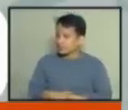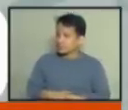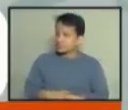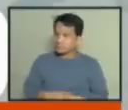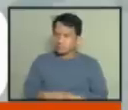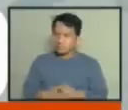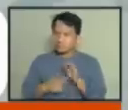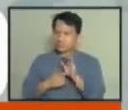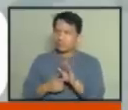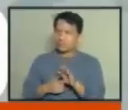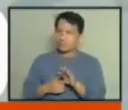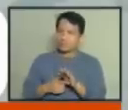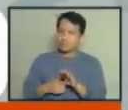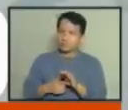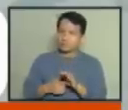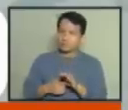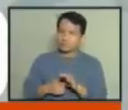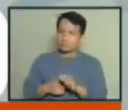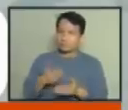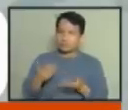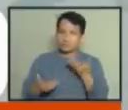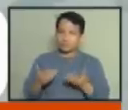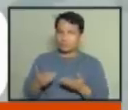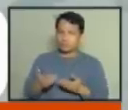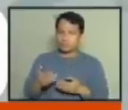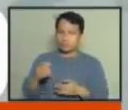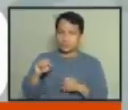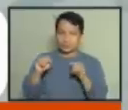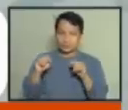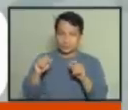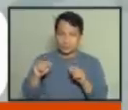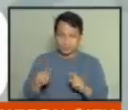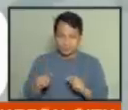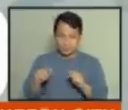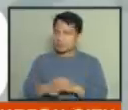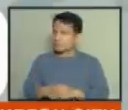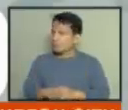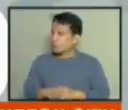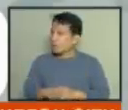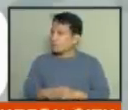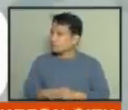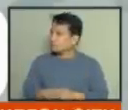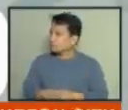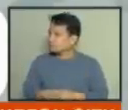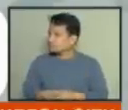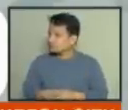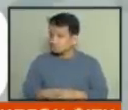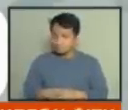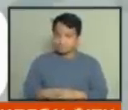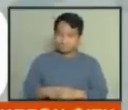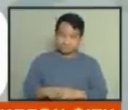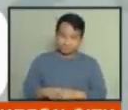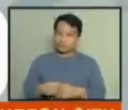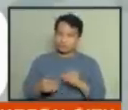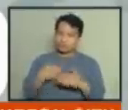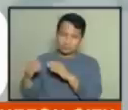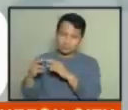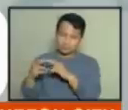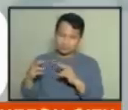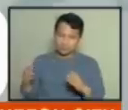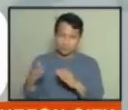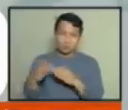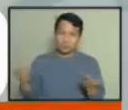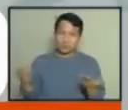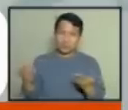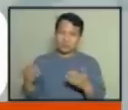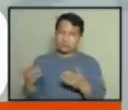umuwi. Ayun, umuwi po. Tapos nung pagkasabado ng hapon po, nag-CR lang po ako. Paglabas ko po ng bahay, wala